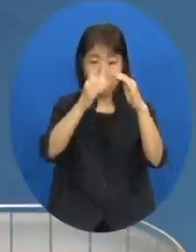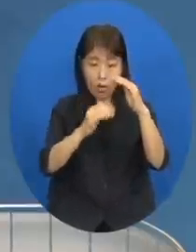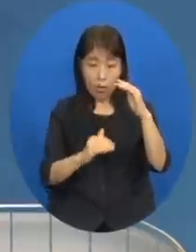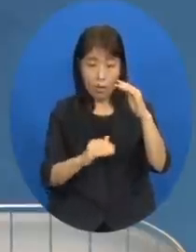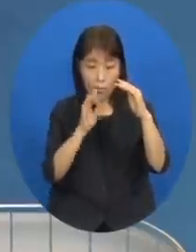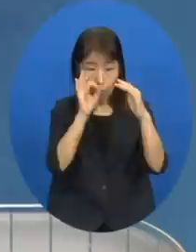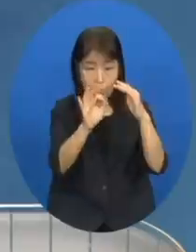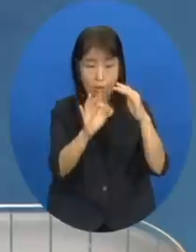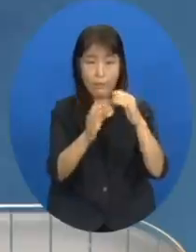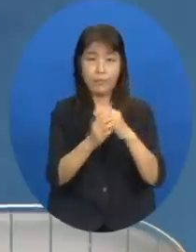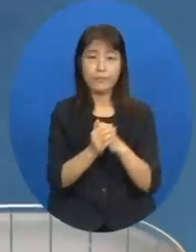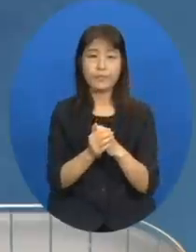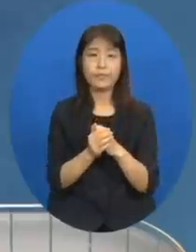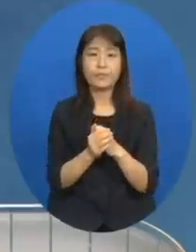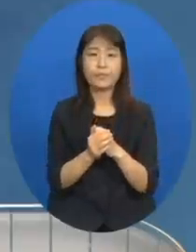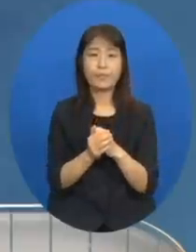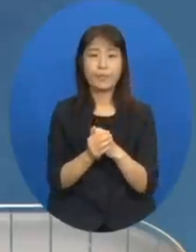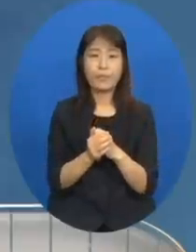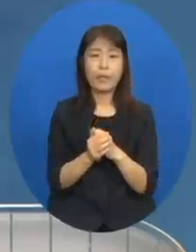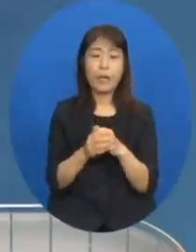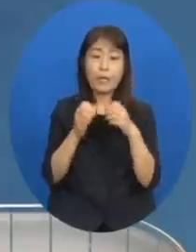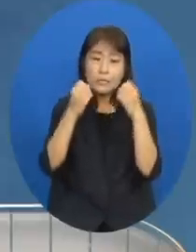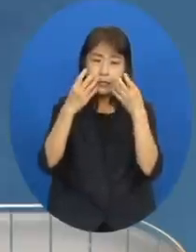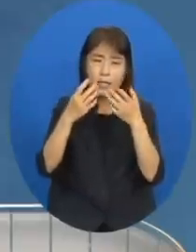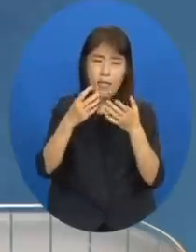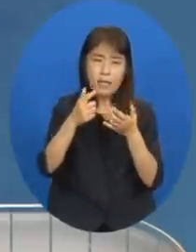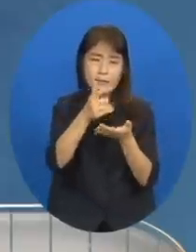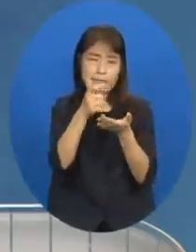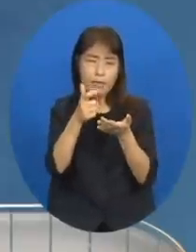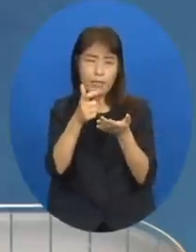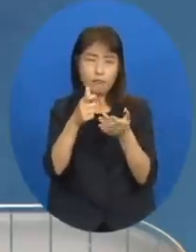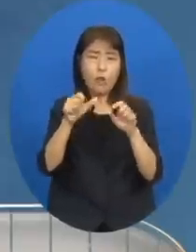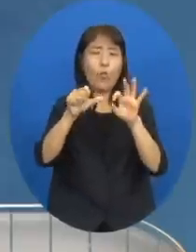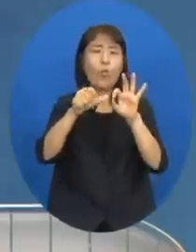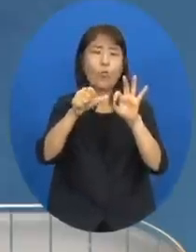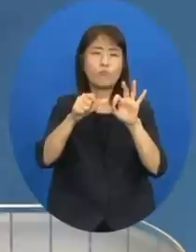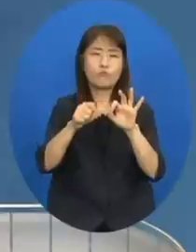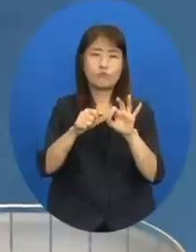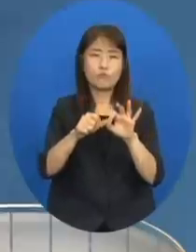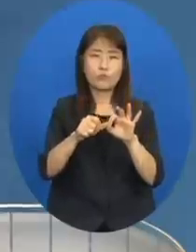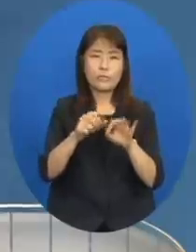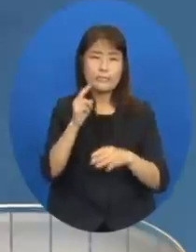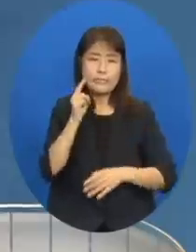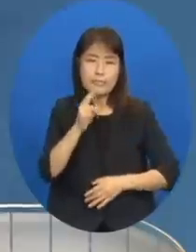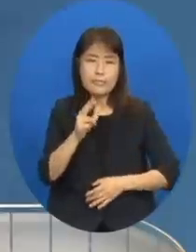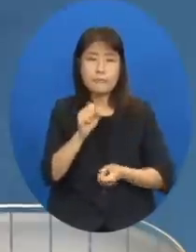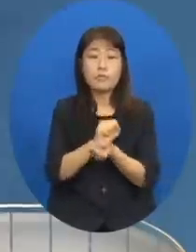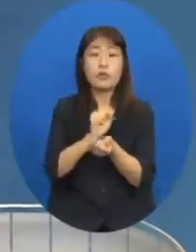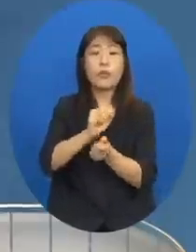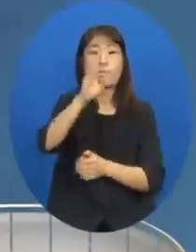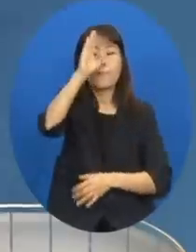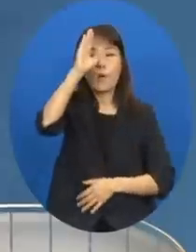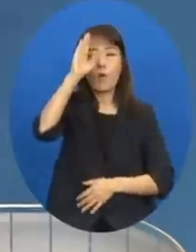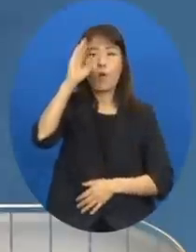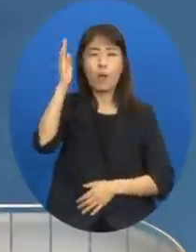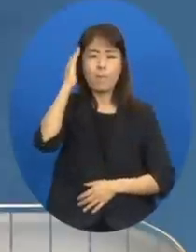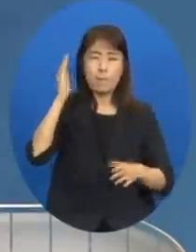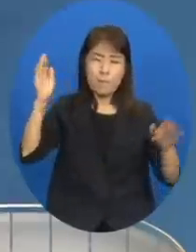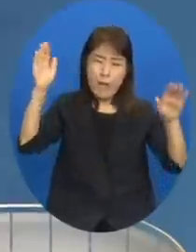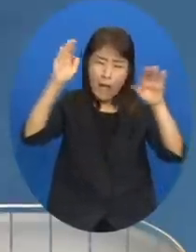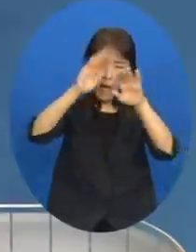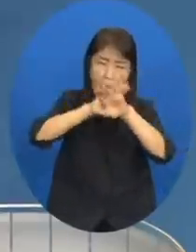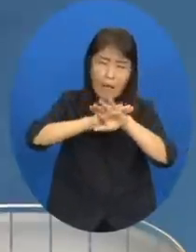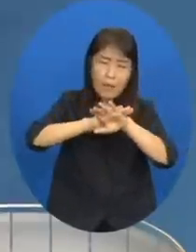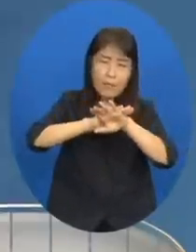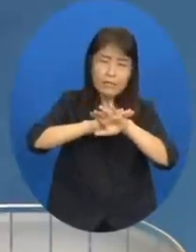가지 표현이 나오는데 새 사냥꾼의 올물하고도 나오고 심한 전염병이라고도 나오고 밤에